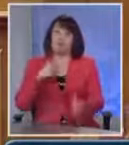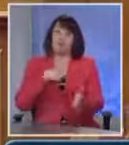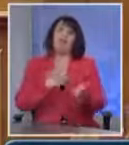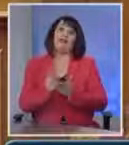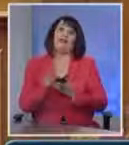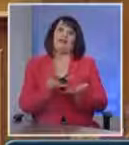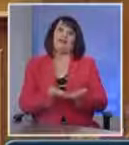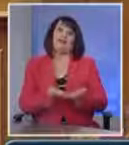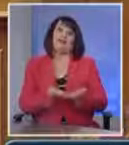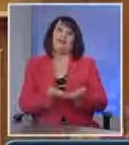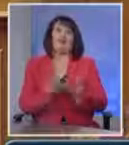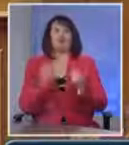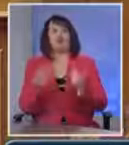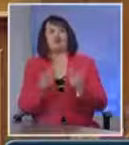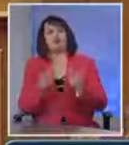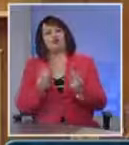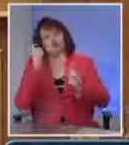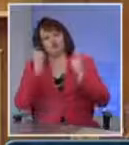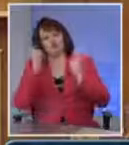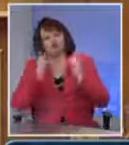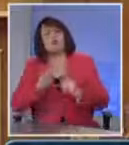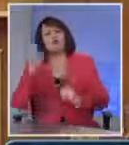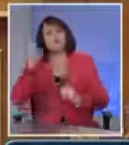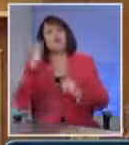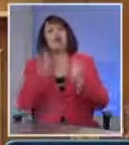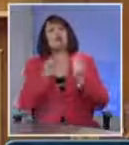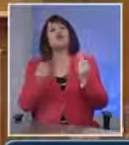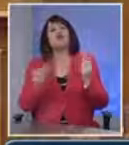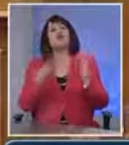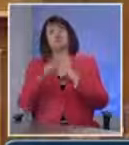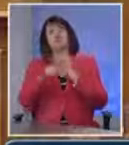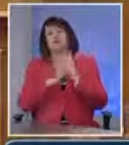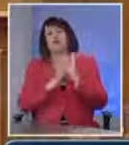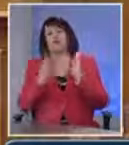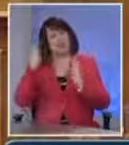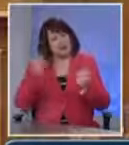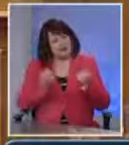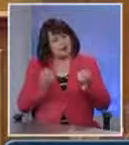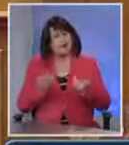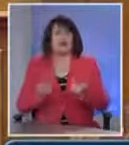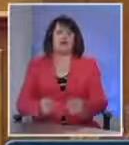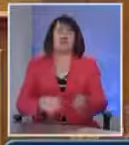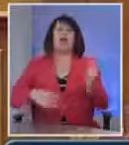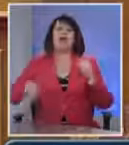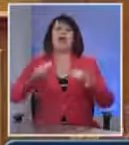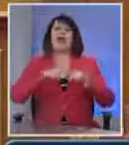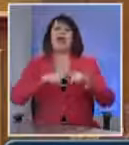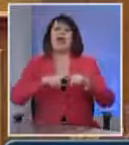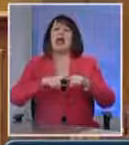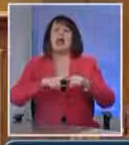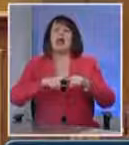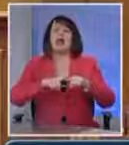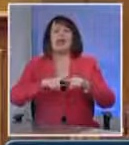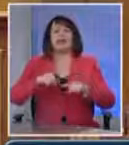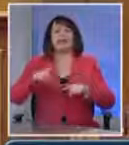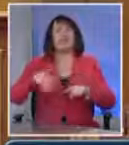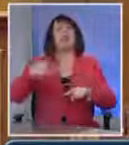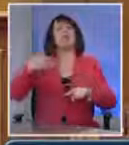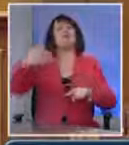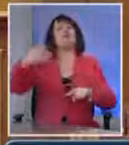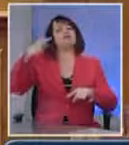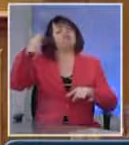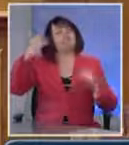που σκέφτεστε με αυτόν τον τρόπο. Είναι παλιά η συνταγή και από τα προηγούμενα κόμματα. Η χώρα έχει παράδοση οπορτονιστικών ρυθμίσεων